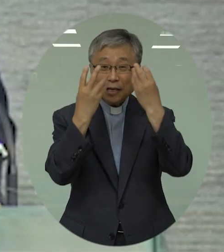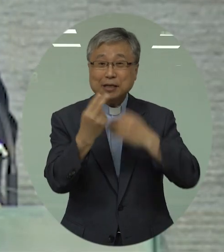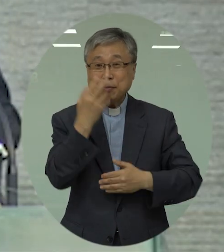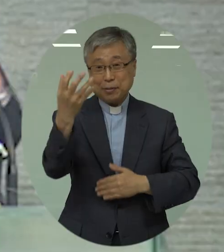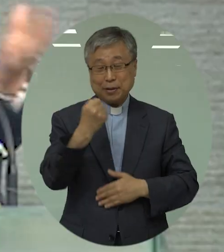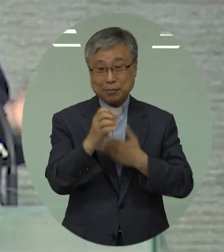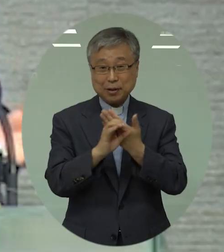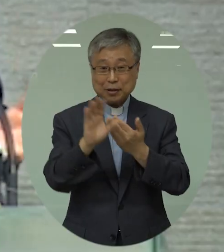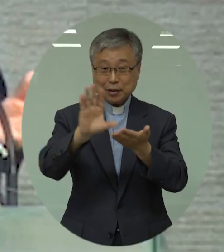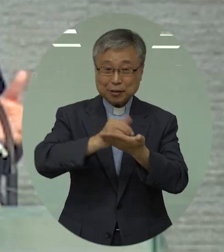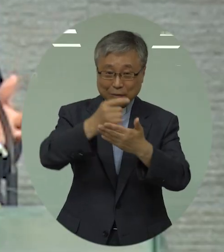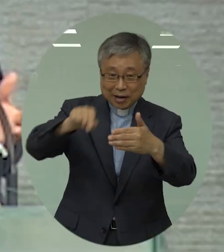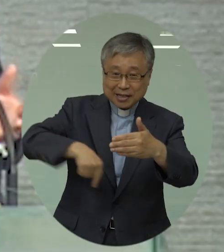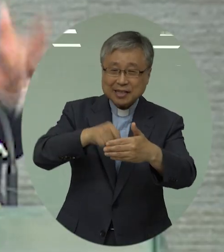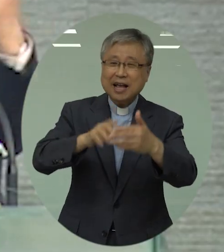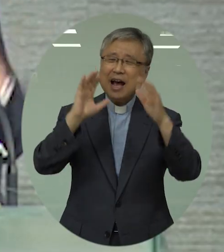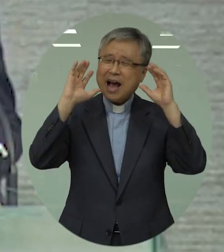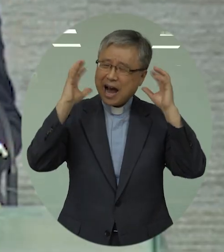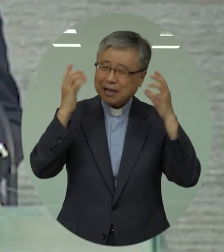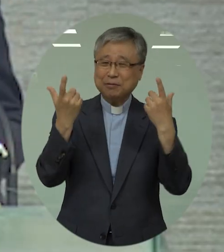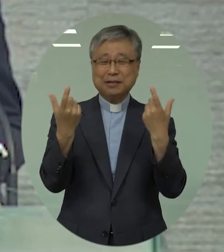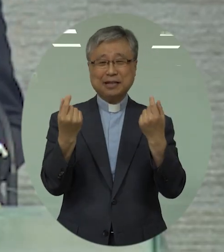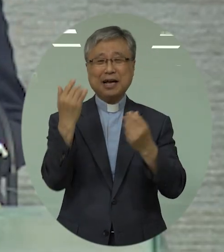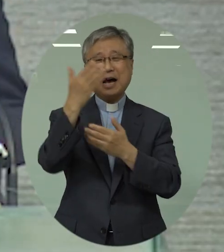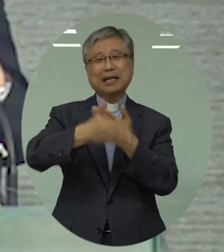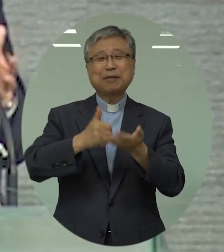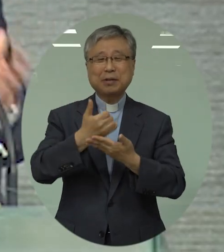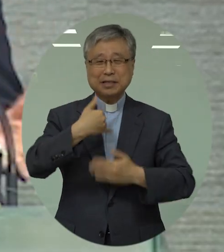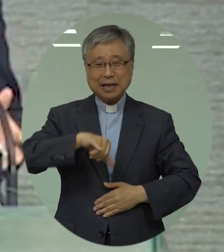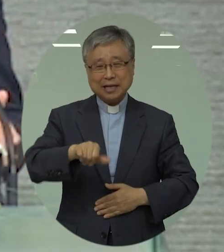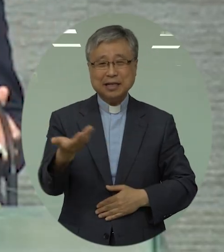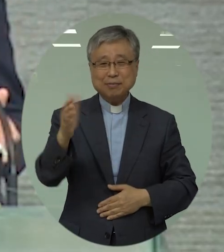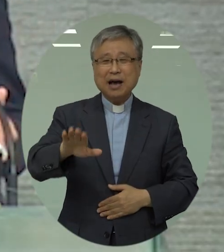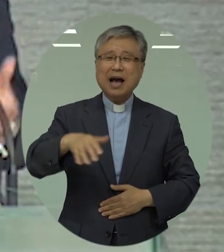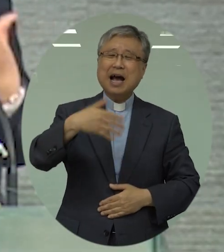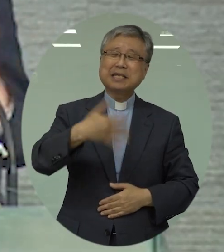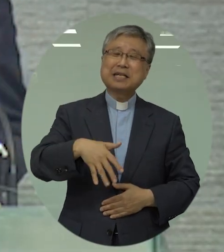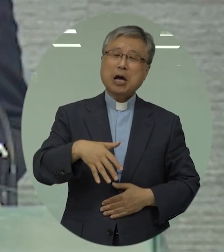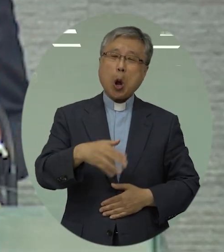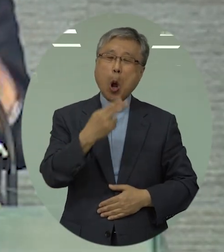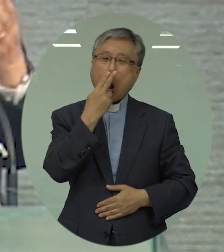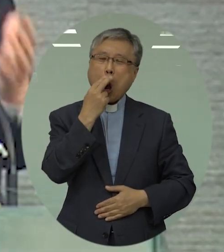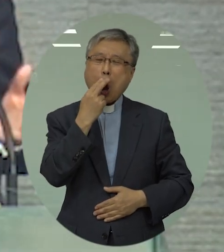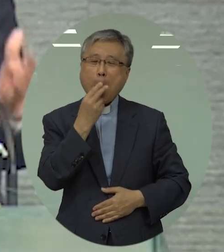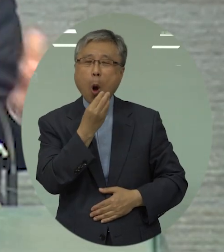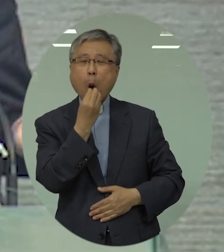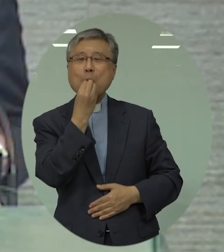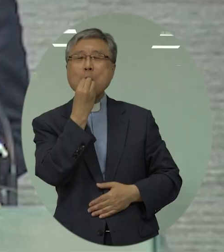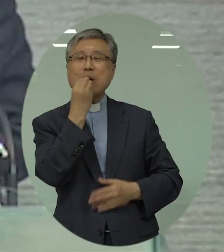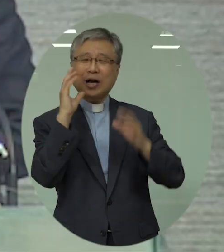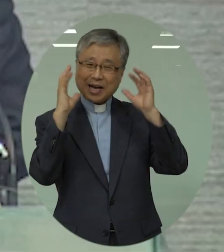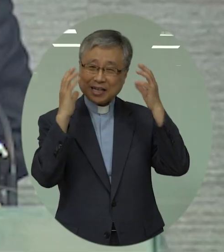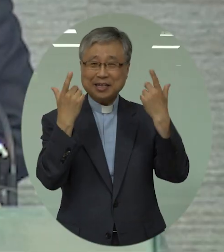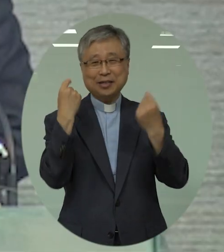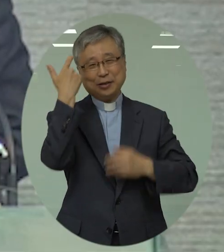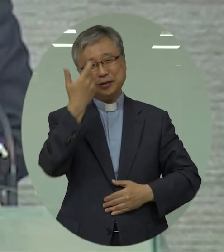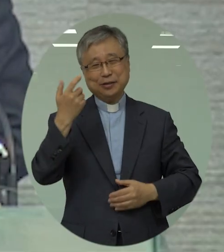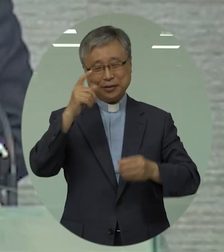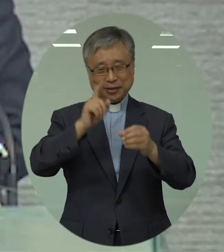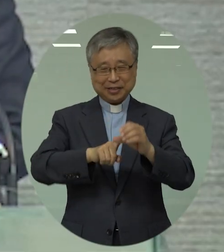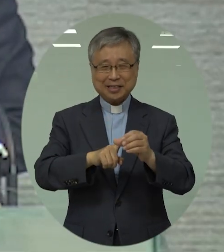안에서 나는 뭐예요? 아기. 하나님의 자녀이긴 하지만 아직은 아기예요. 하나님의 자녀이지만 아직 영적인 아기예요,